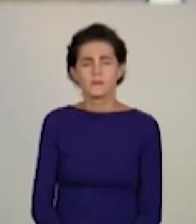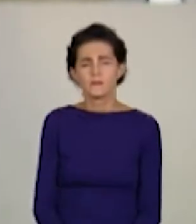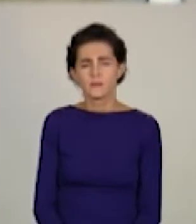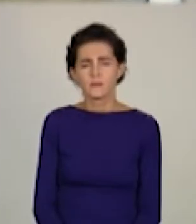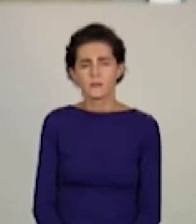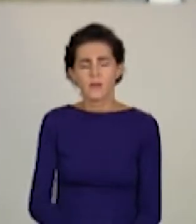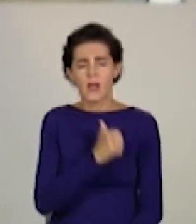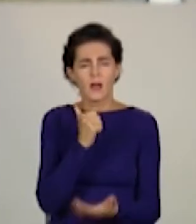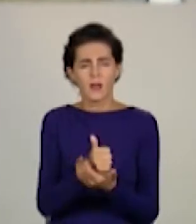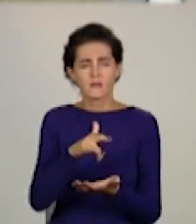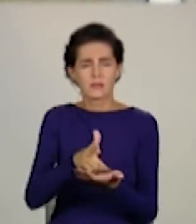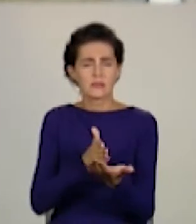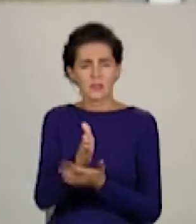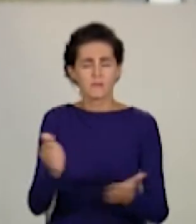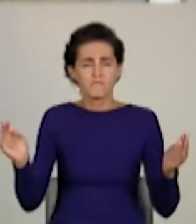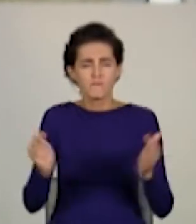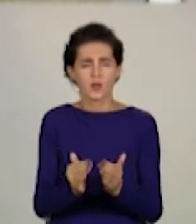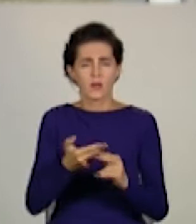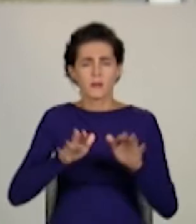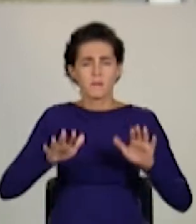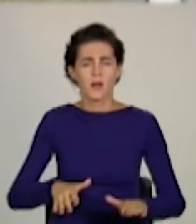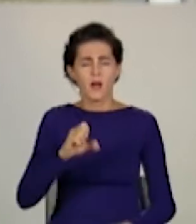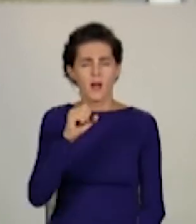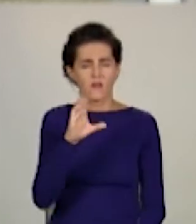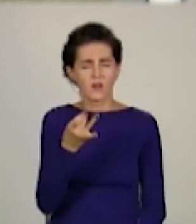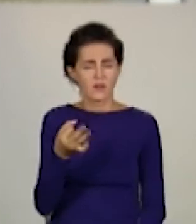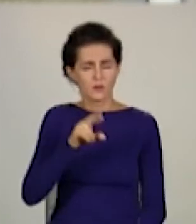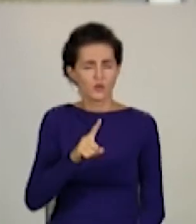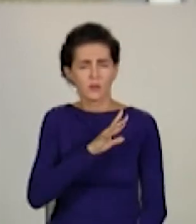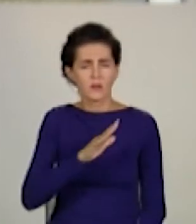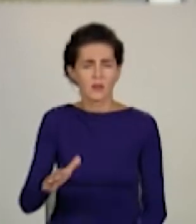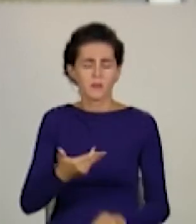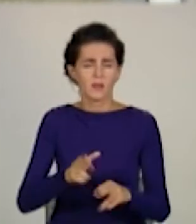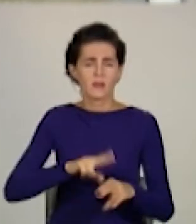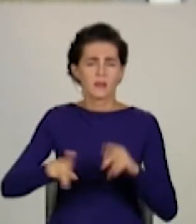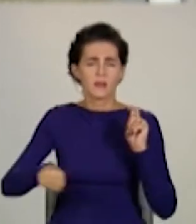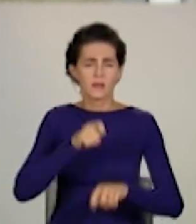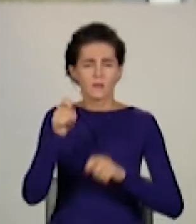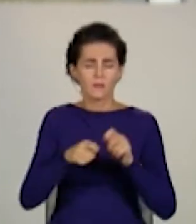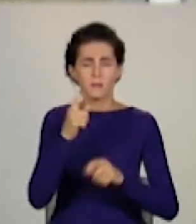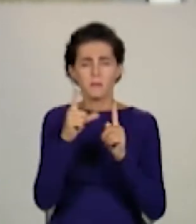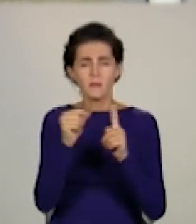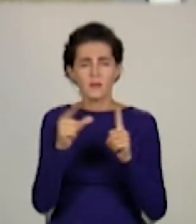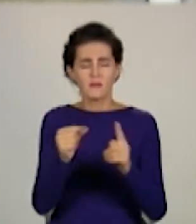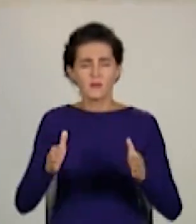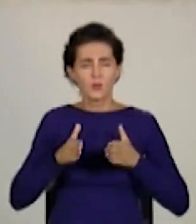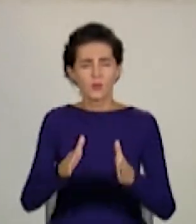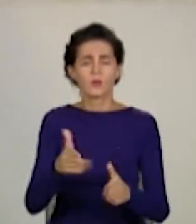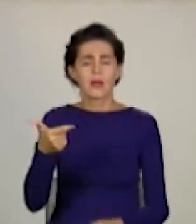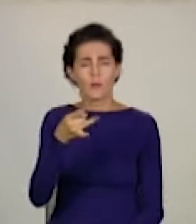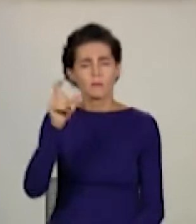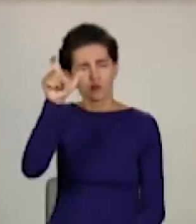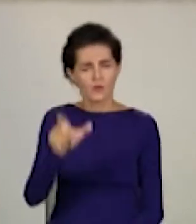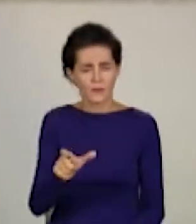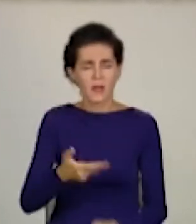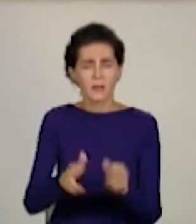це зниження аварійності на території обслуговування, недопущення порушень правил дорожнього руху громадянами. Тож